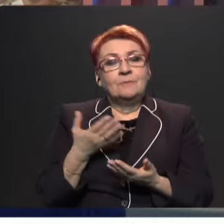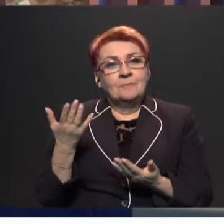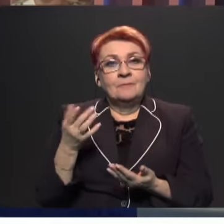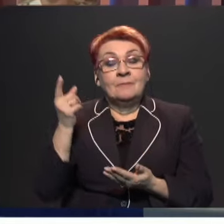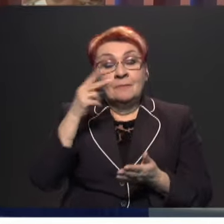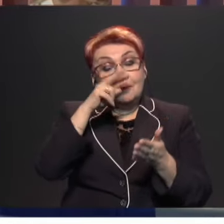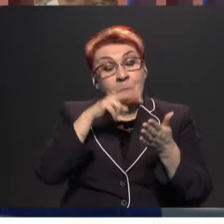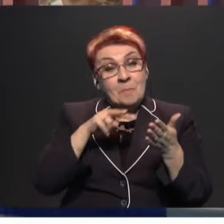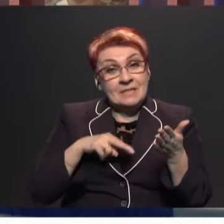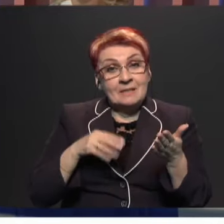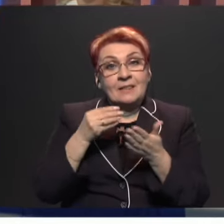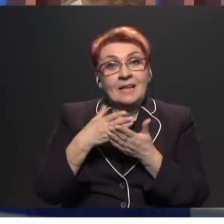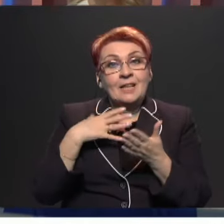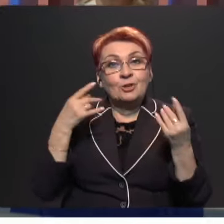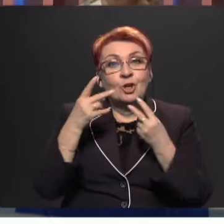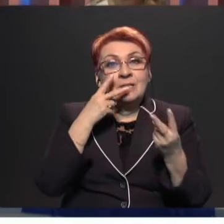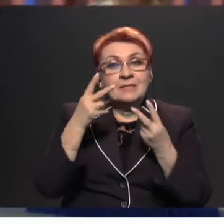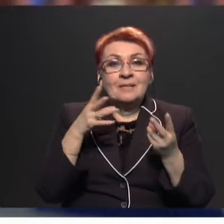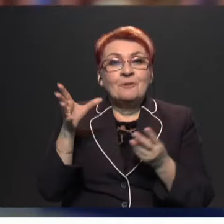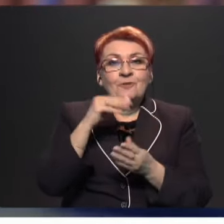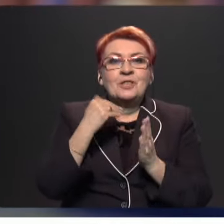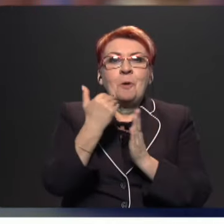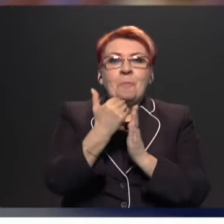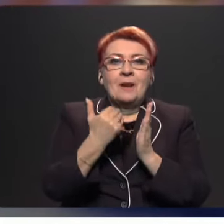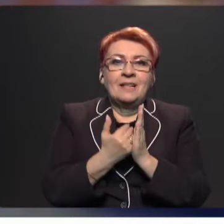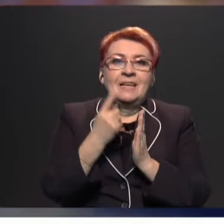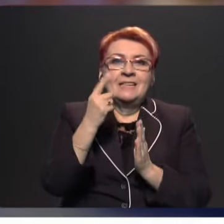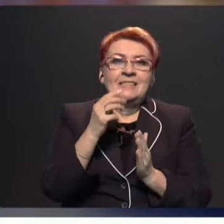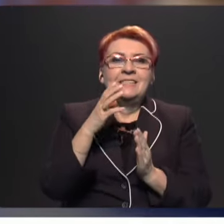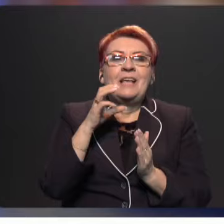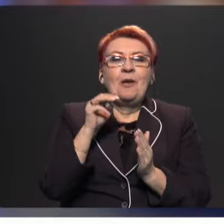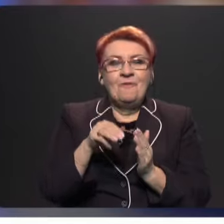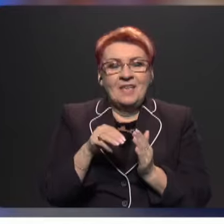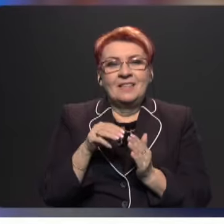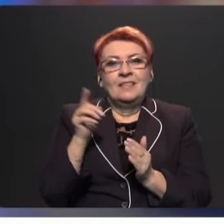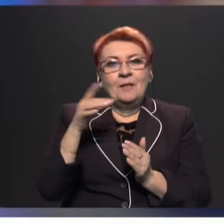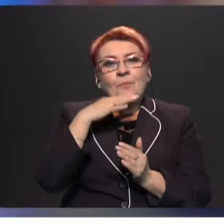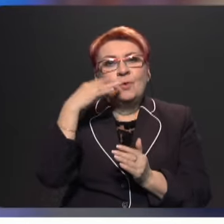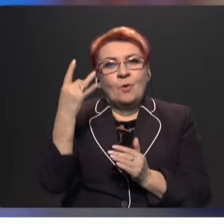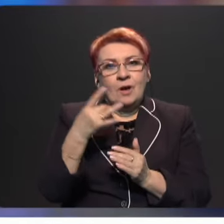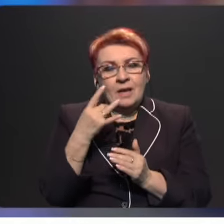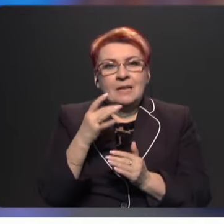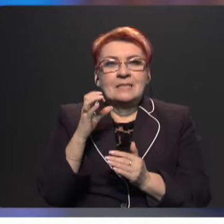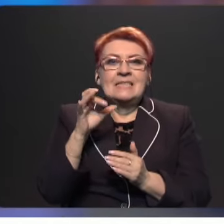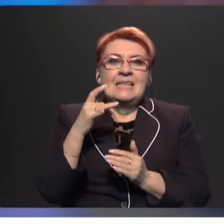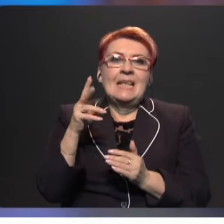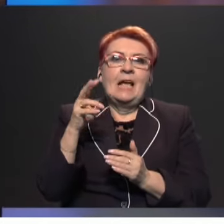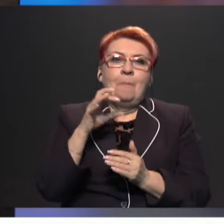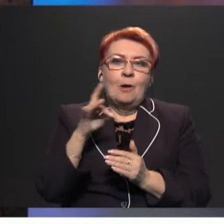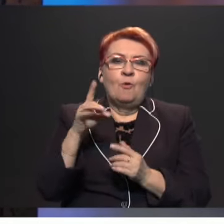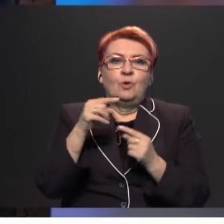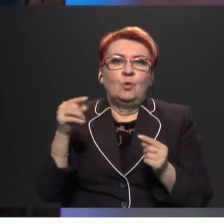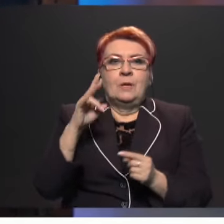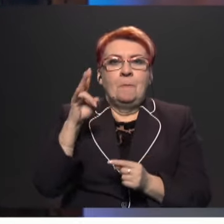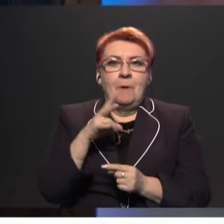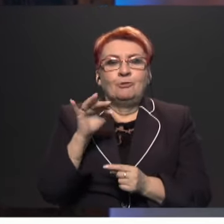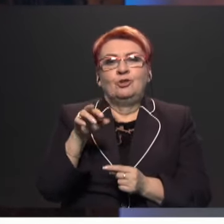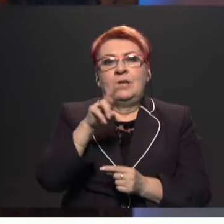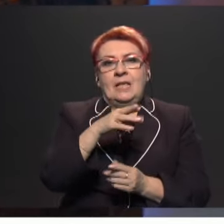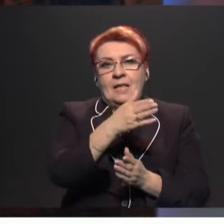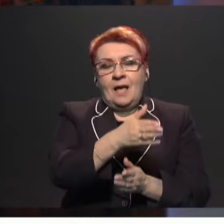Пересмотрите, наша дорогая телезрительница, все программы «Завет» телеканала «Спас». Там неоднократно и Сергей Комаров, и многие другие батюшки, в том числе и